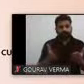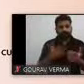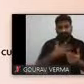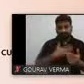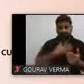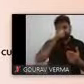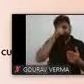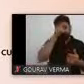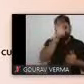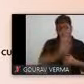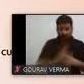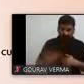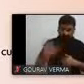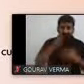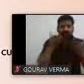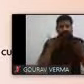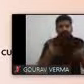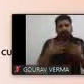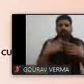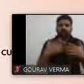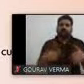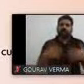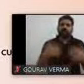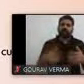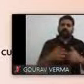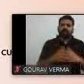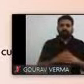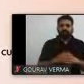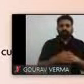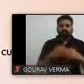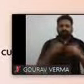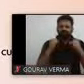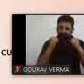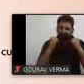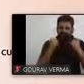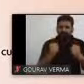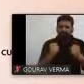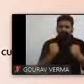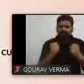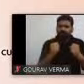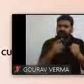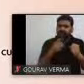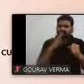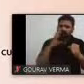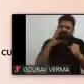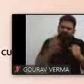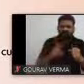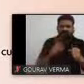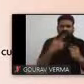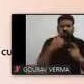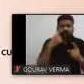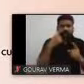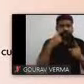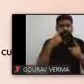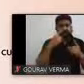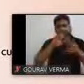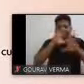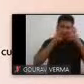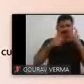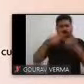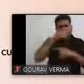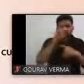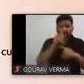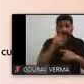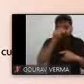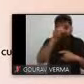कंट्री राइट नाउ देयर इज अ वेरी वेरी स्ट्रॉन्ग नीड ऑफ अर्ली इंटरवेंशन. एवरीवेयर इट इज, बट इन अदर